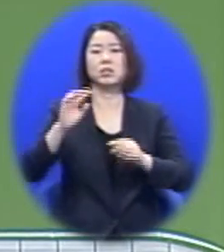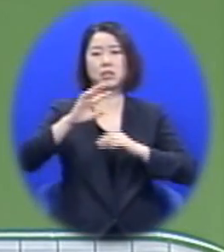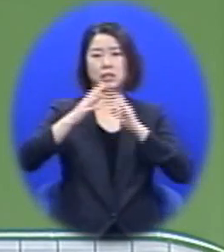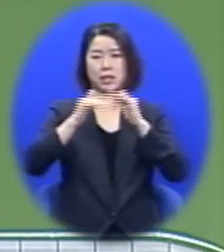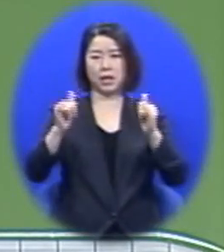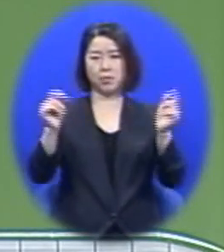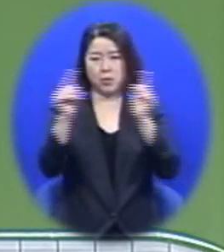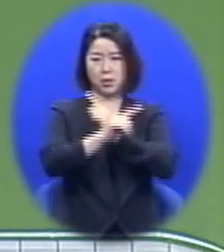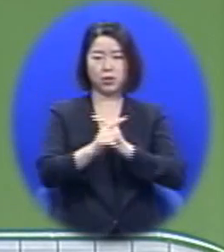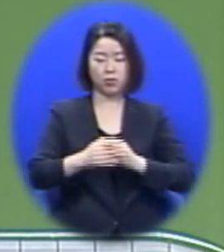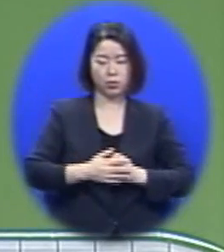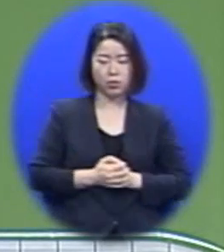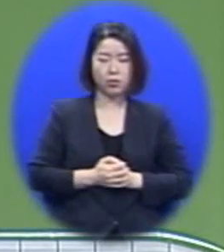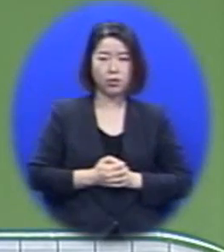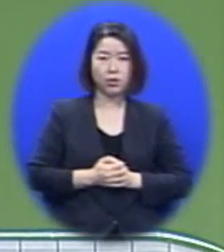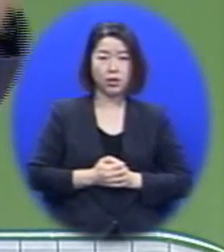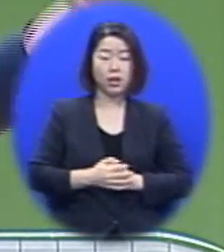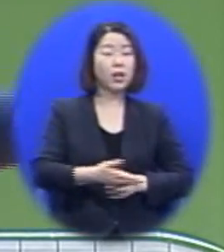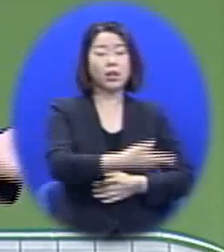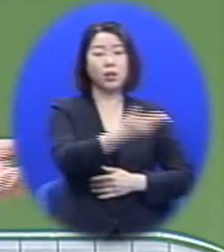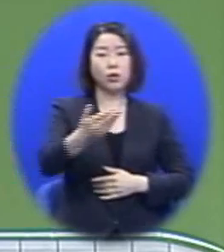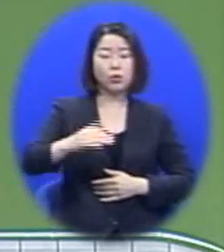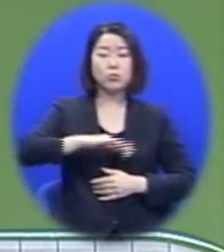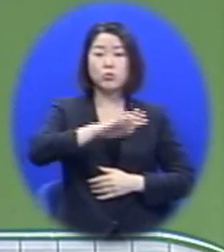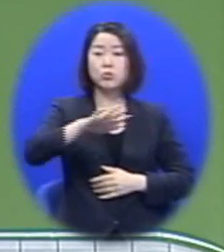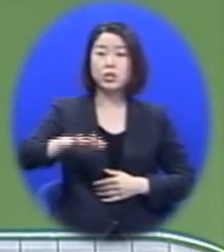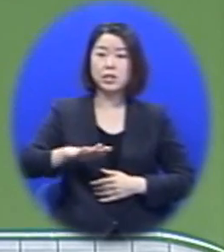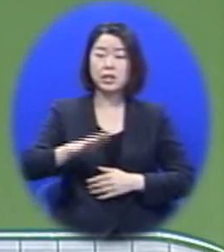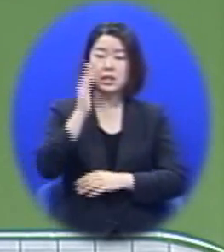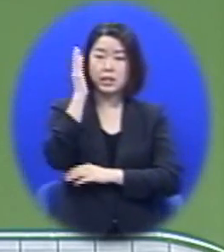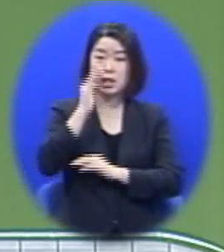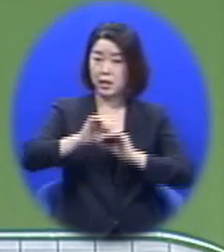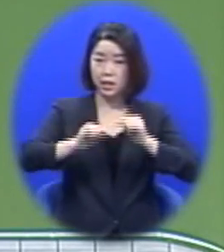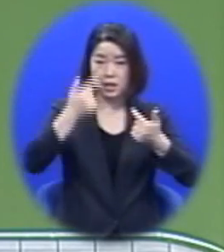되어버렸다는 거예요. 여러분 이게 우리 이야기 아닙니까?